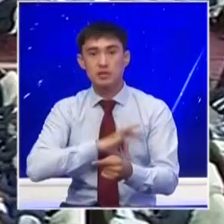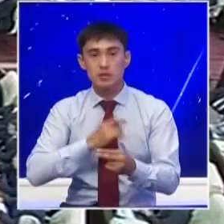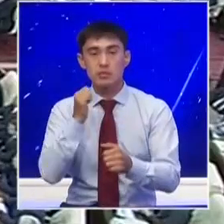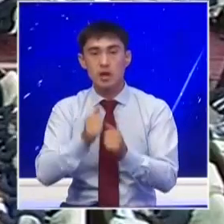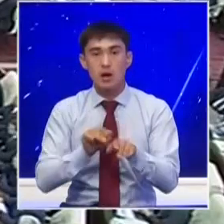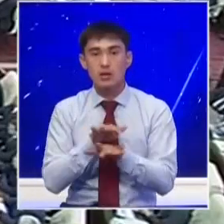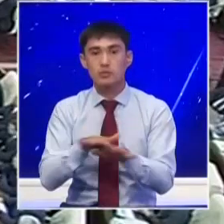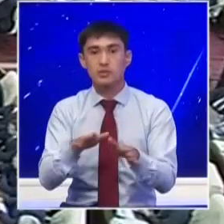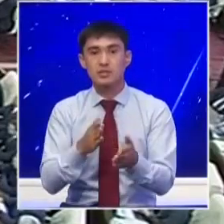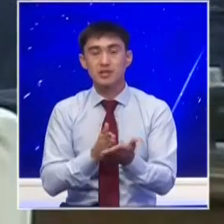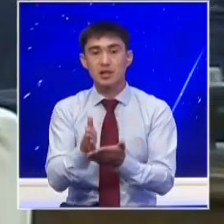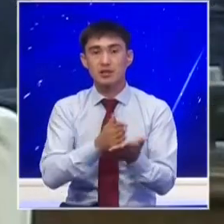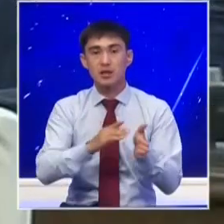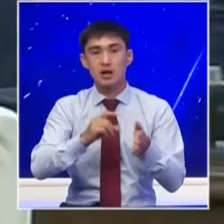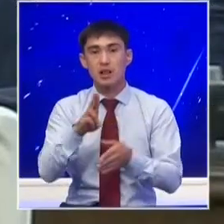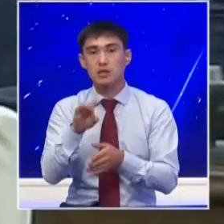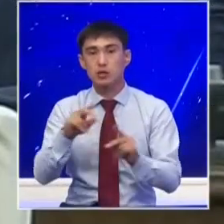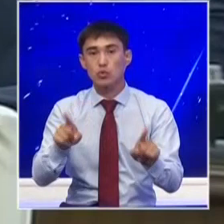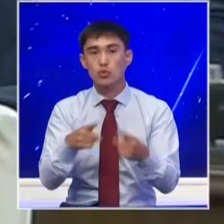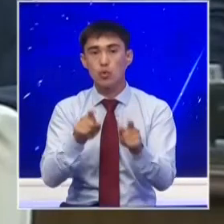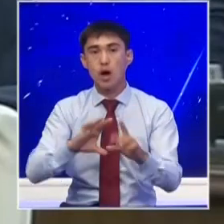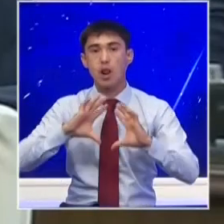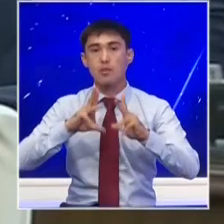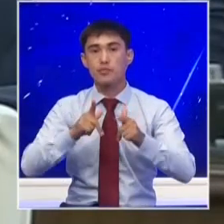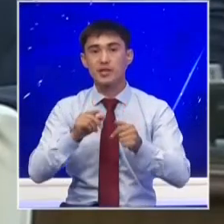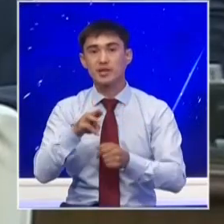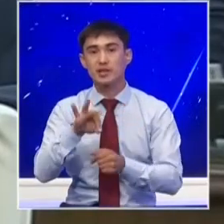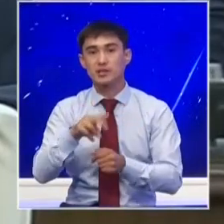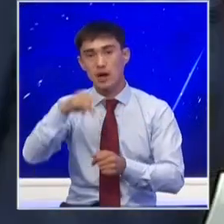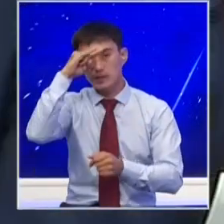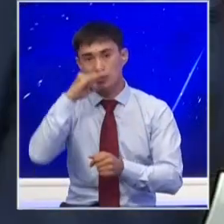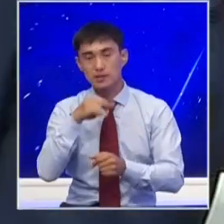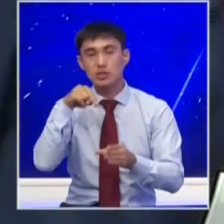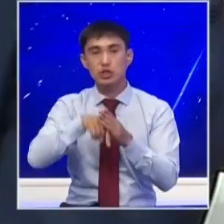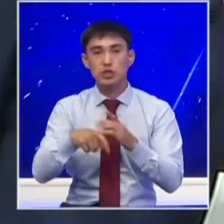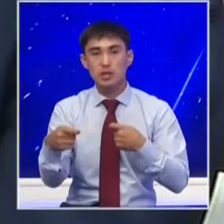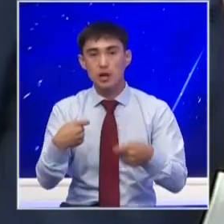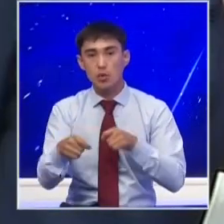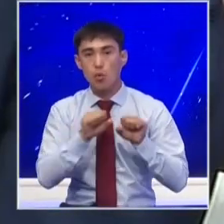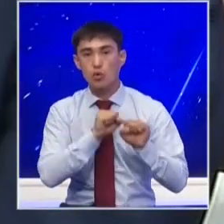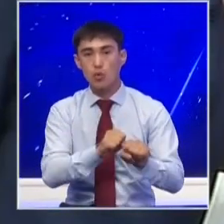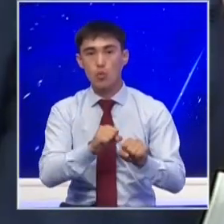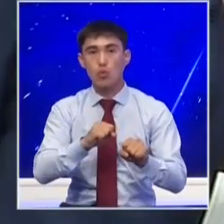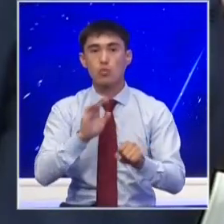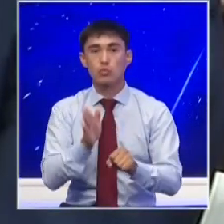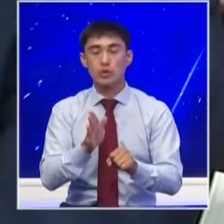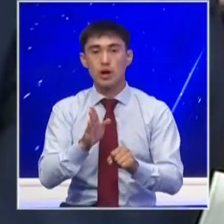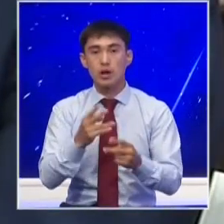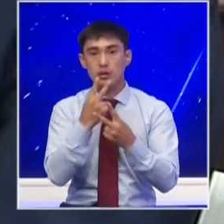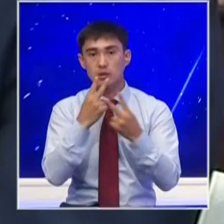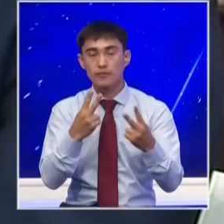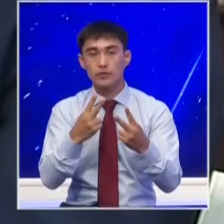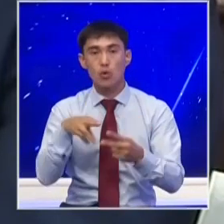әртараптандыру, сала-салада кластер құру. Әлемдік тенденция Қазақстанда ішкі нарығын қорғауға көшеді. Айқын